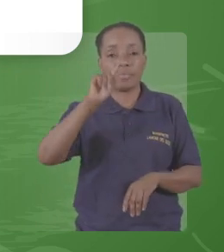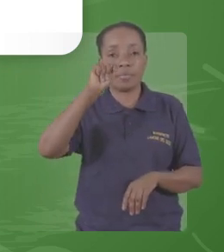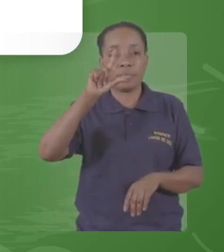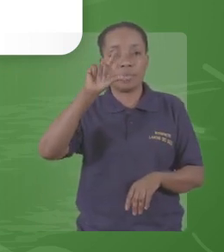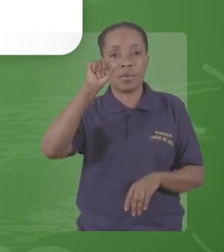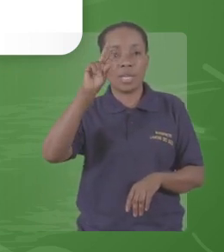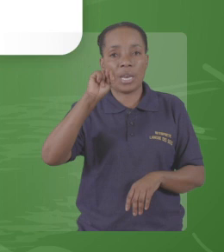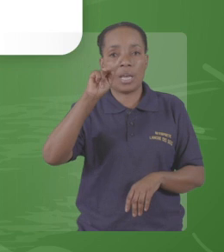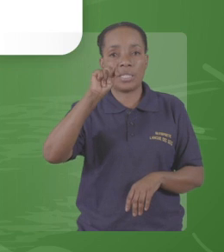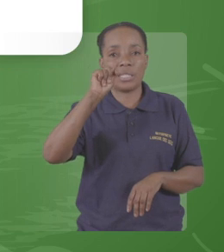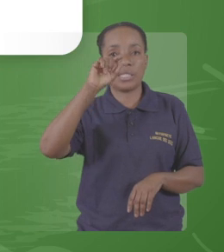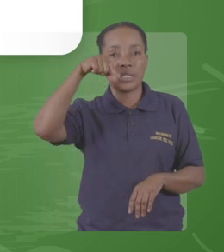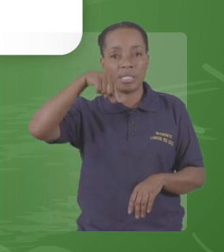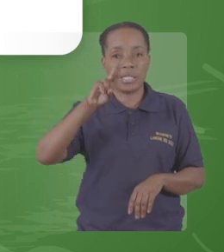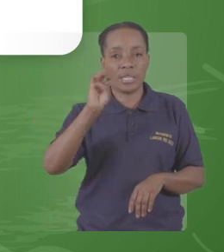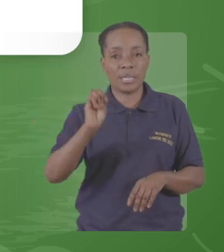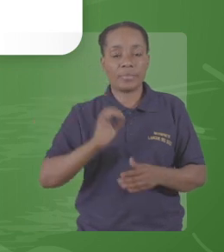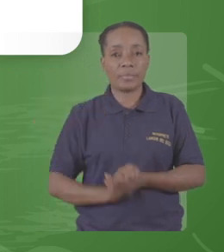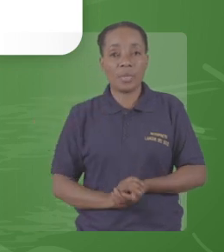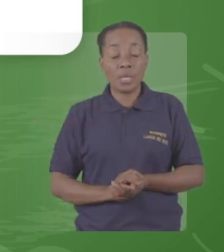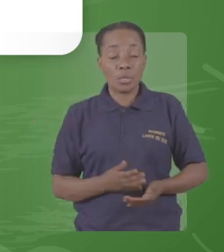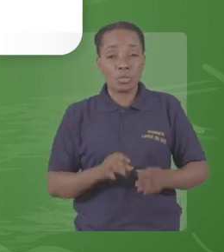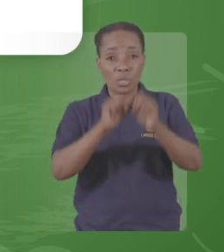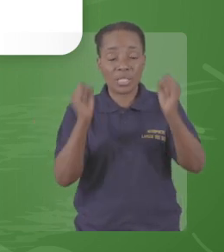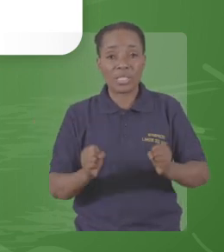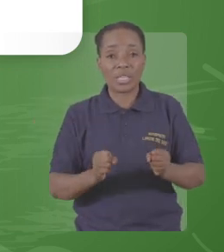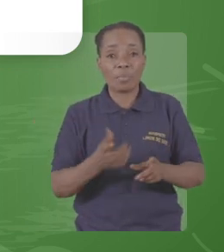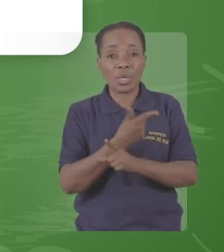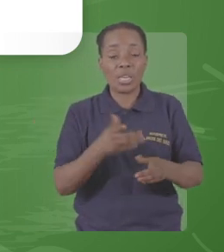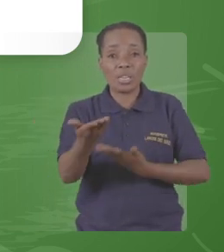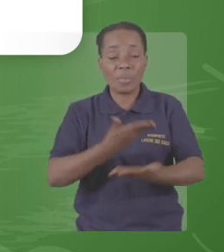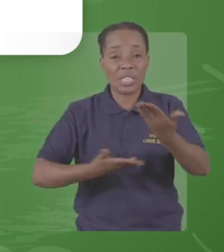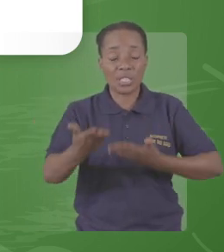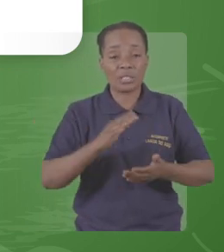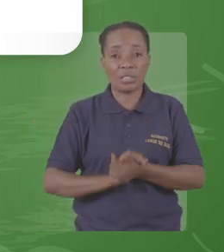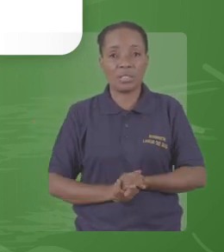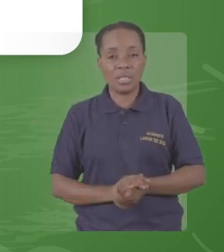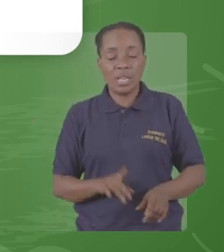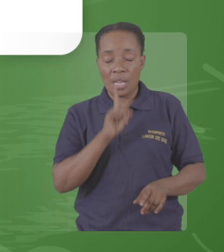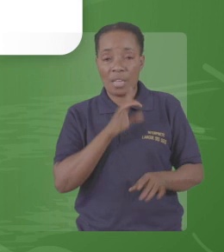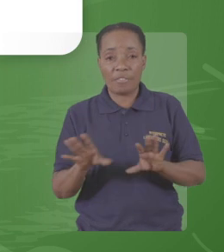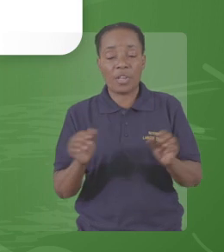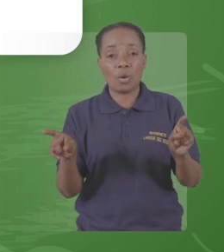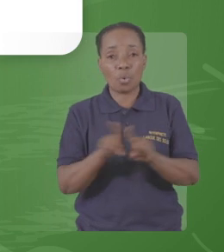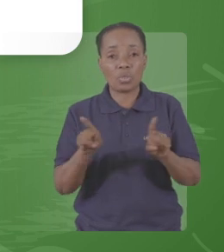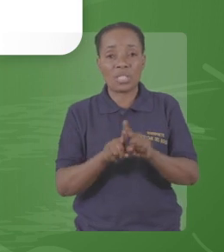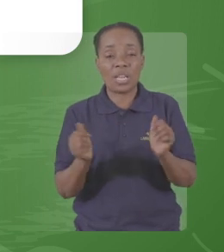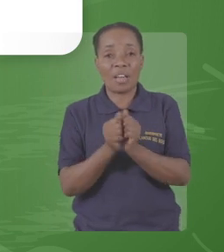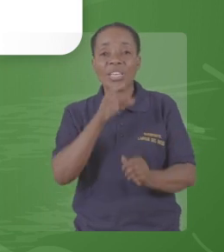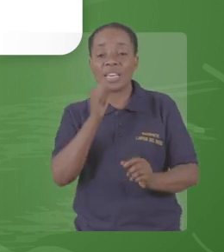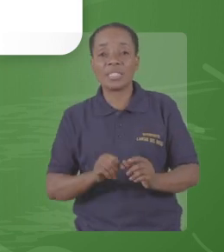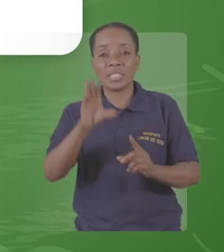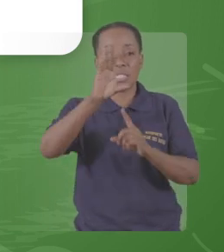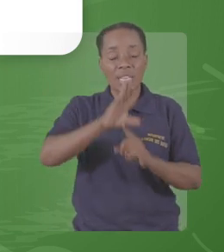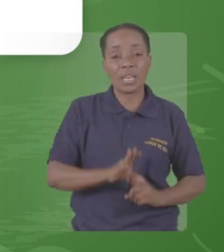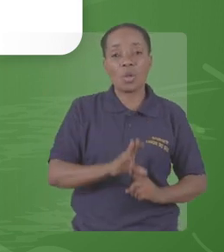aussi avec les ex-colonies qui représentent des réservoirs de matières premières, surtout que nous l'avons dit plus haut, la France est